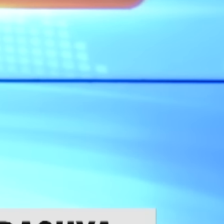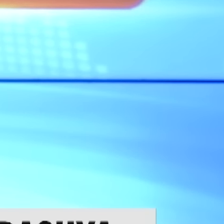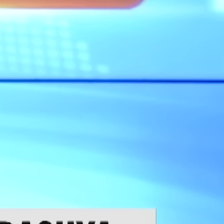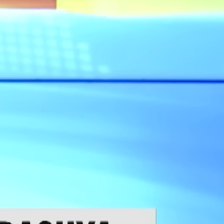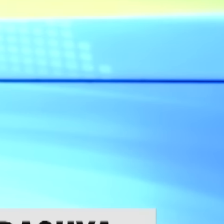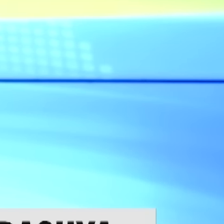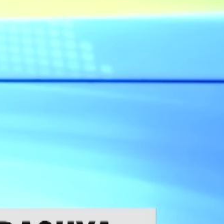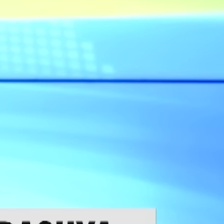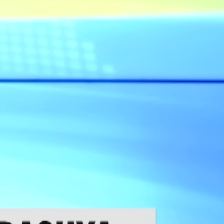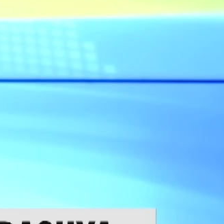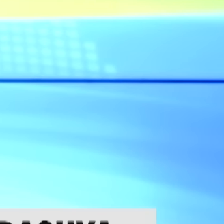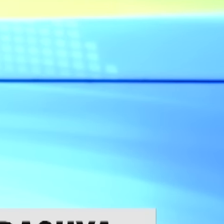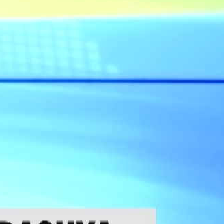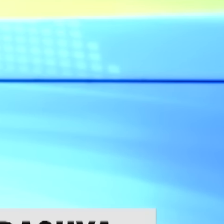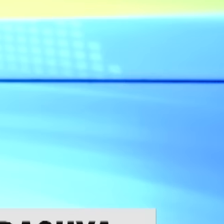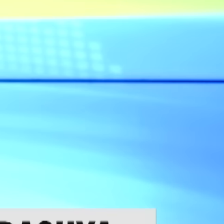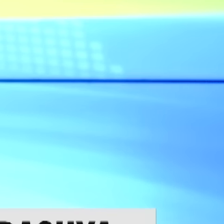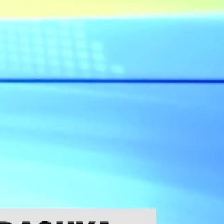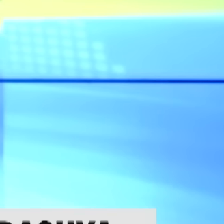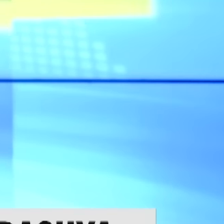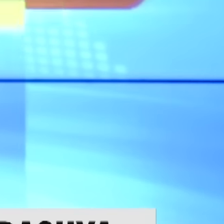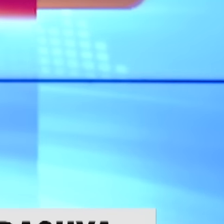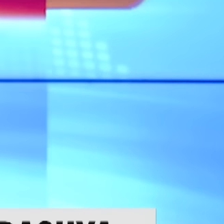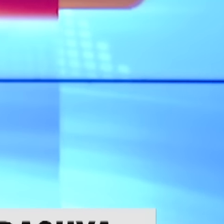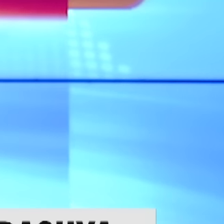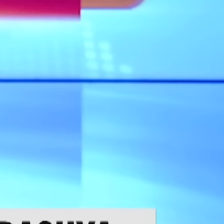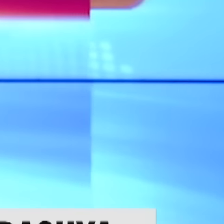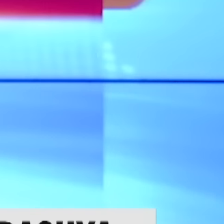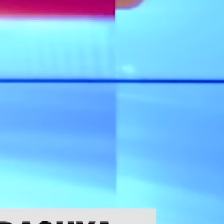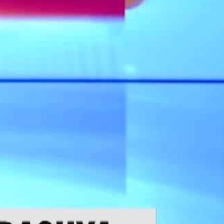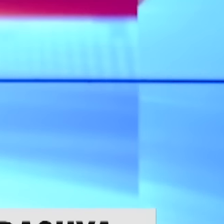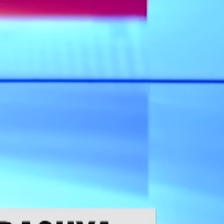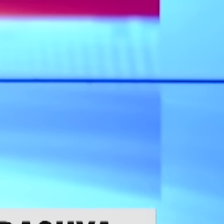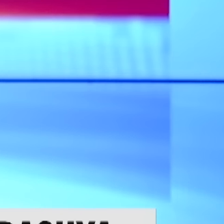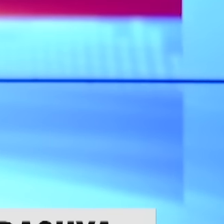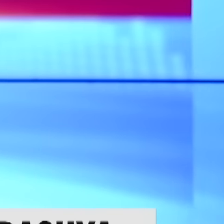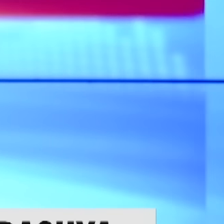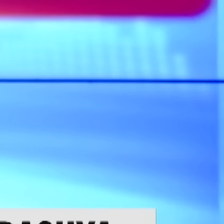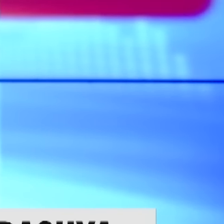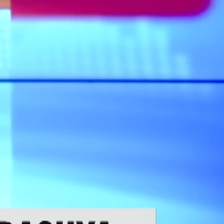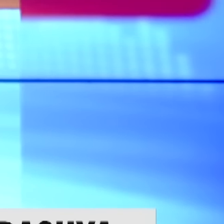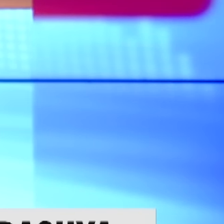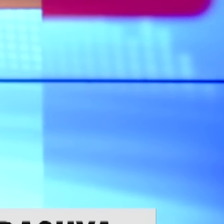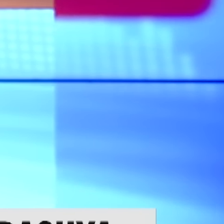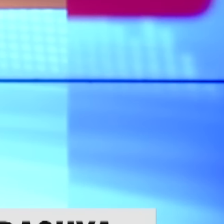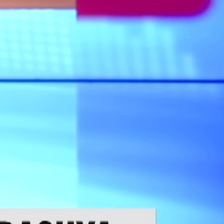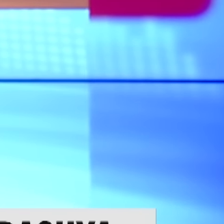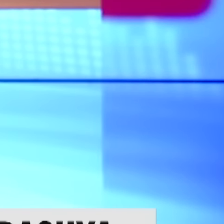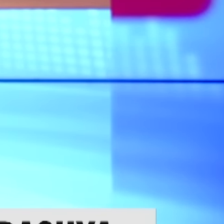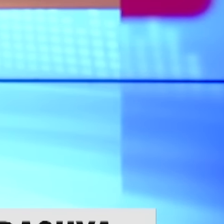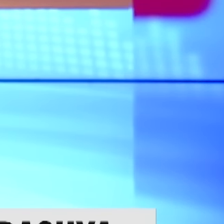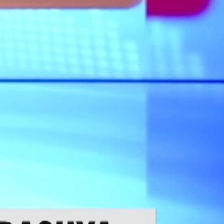Madame Bibiane Gahamanyi Mbaye ndetse na Madame Usta Kaitesi na Madame Sorina